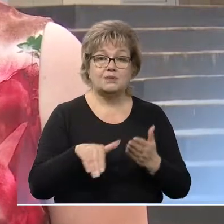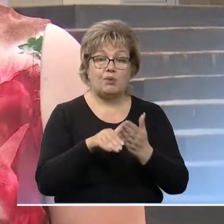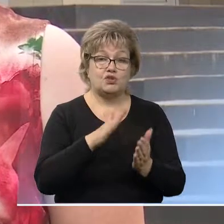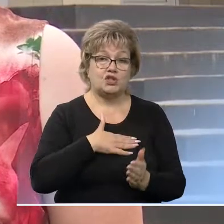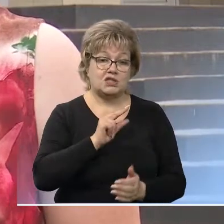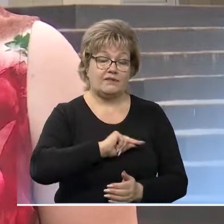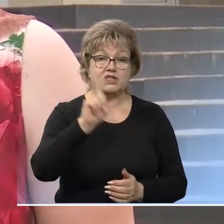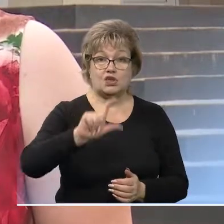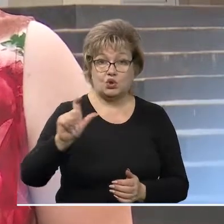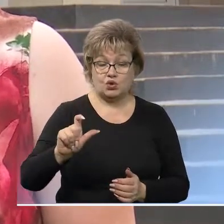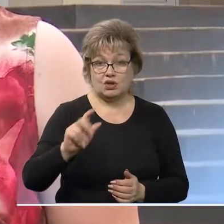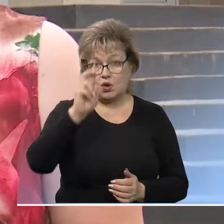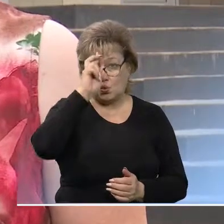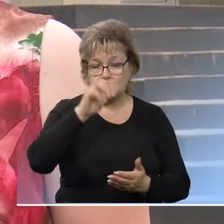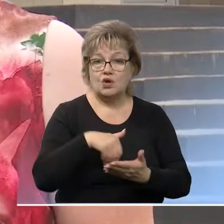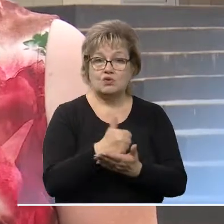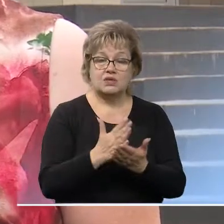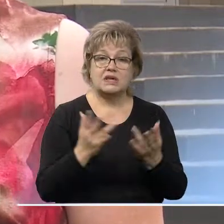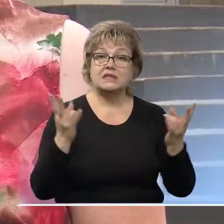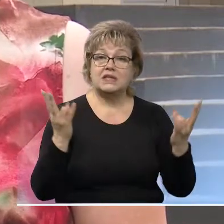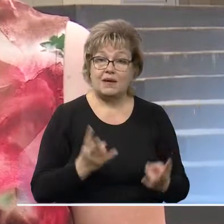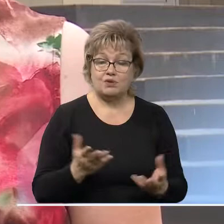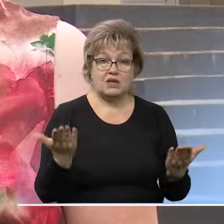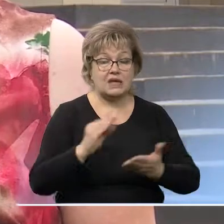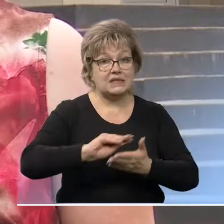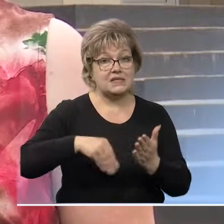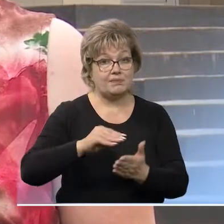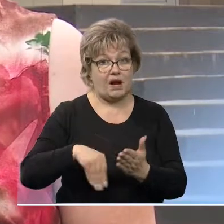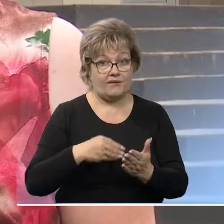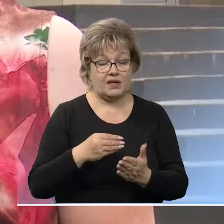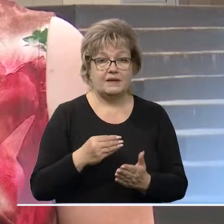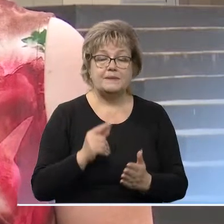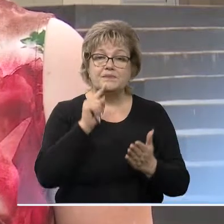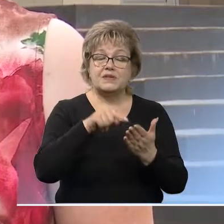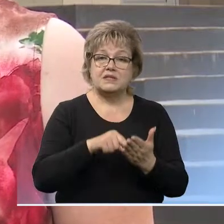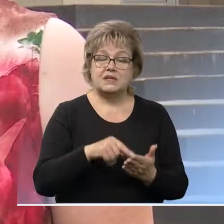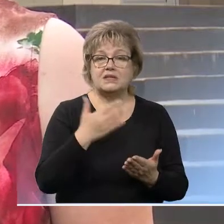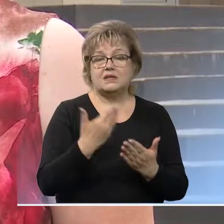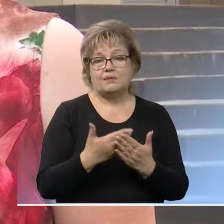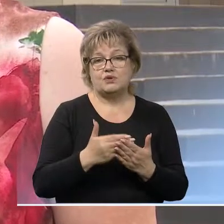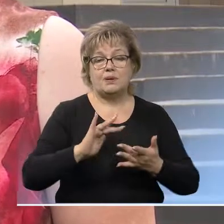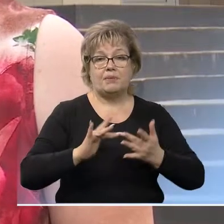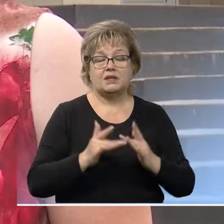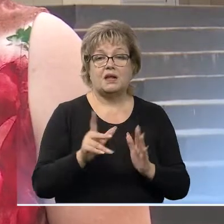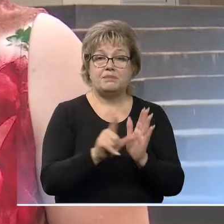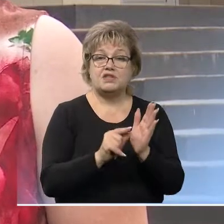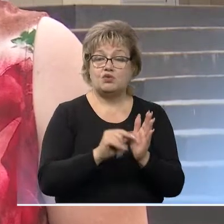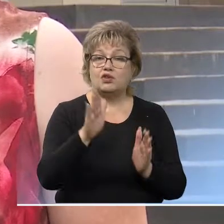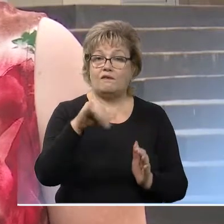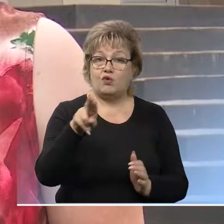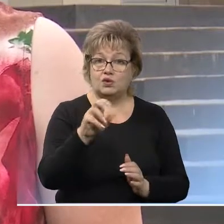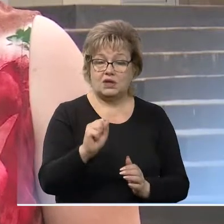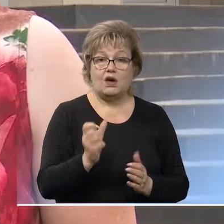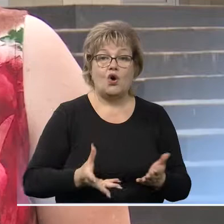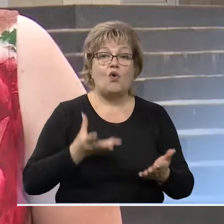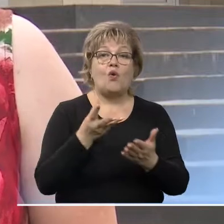помощью нашего сотрудника, зайти на портал госуслуг, если требуются какие-то справки. Зайти на портал, допустим, пенсионного